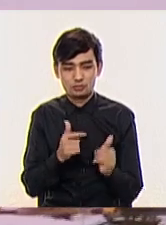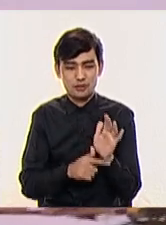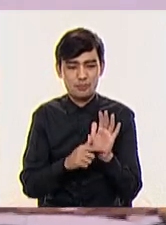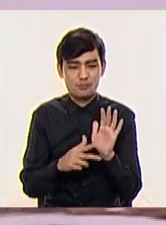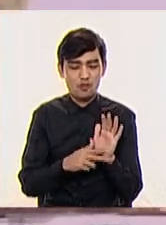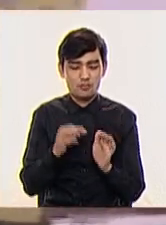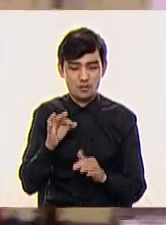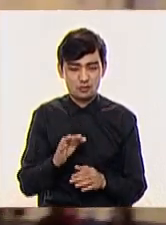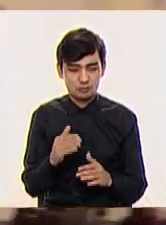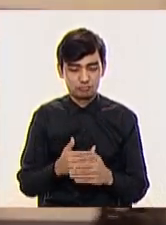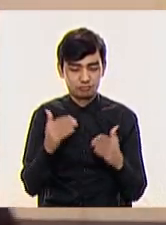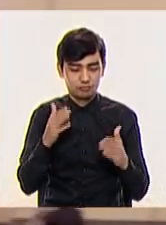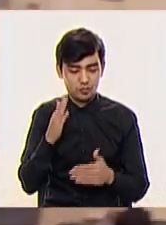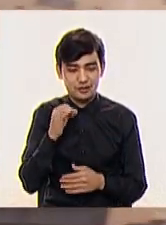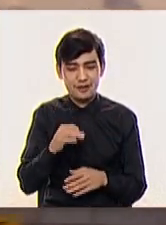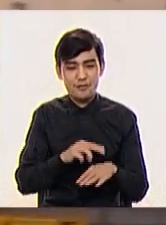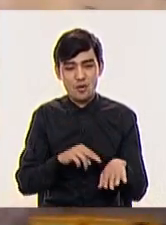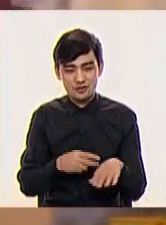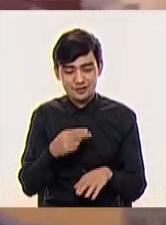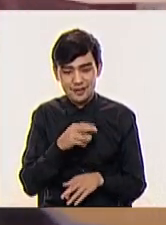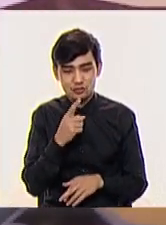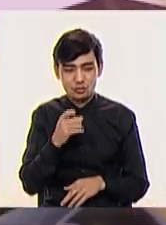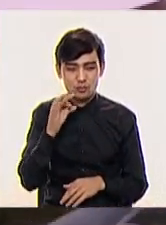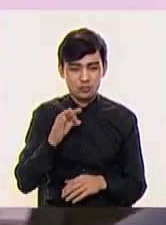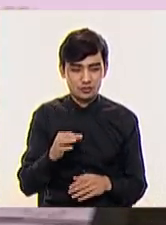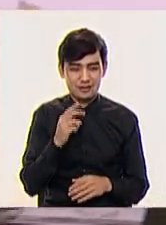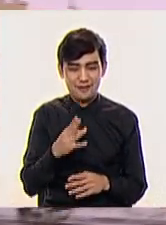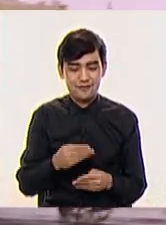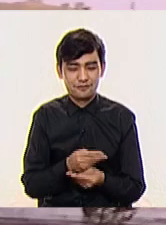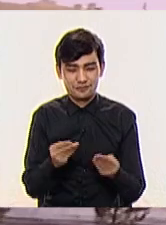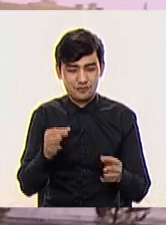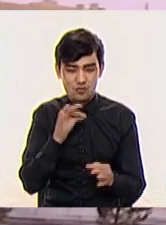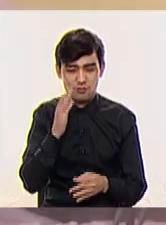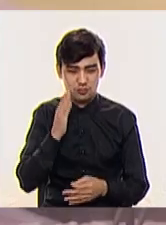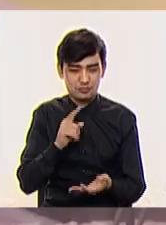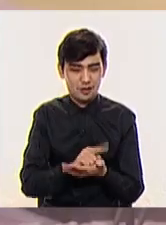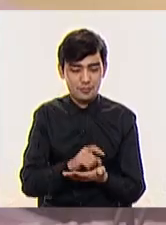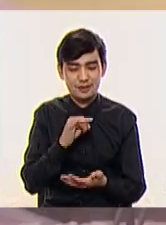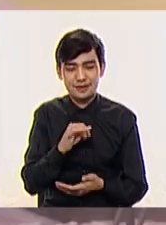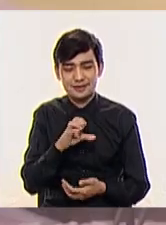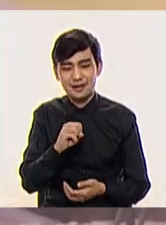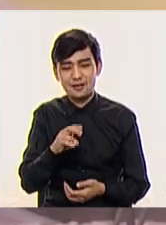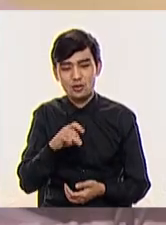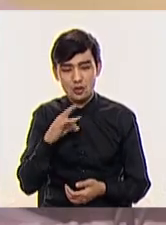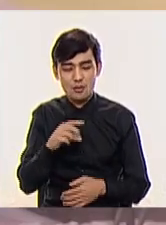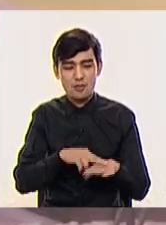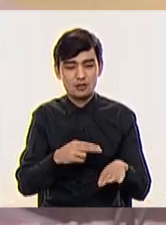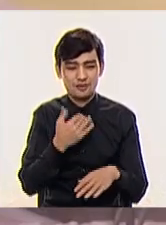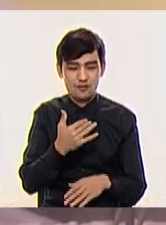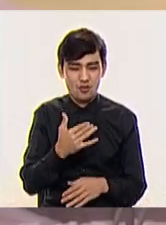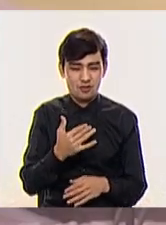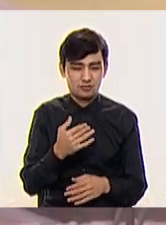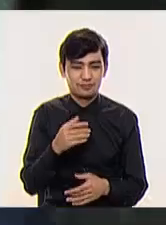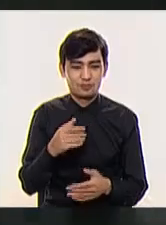Осылайша ішкі істер министрі кезең-кезеңмен полицейлерді 100% тұрғын үймен қамтамасыз етеміз деп отыр. Ал сенаторлар полицейлердің әлеуметтік